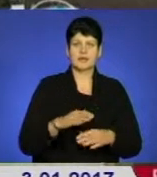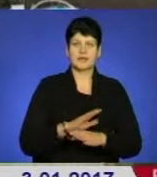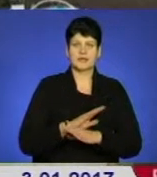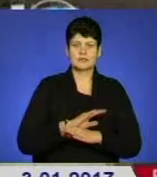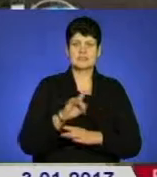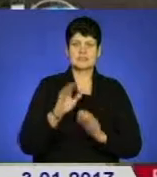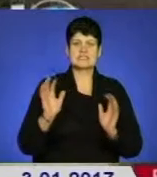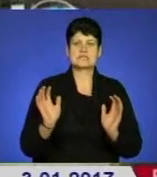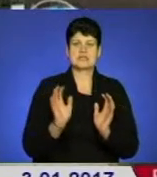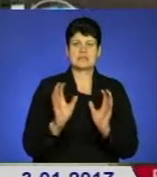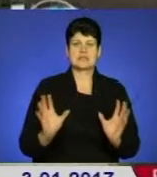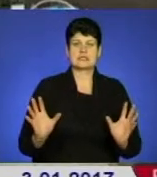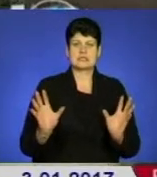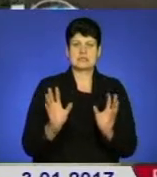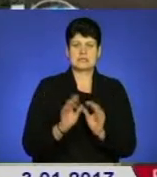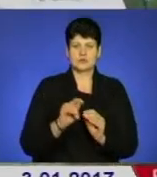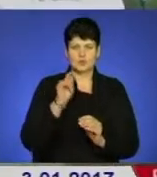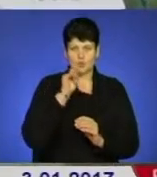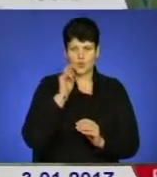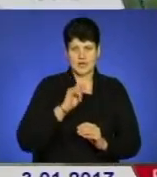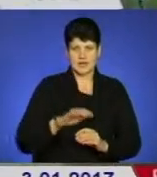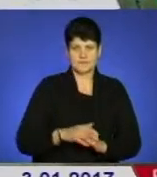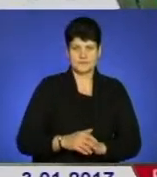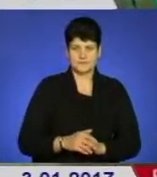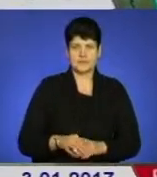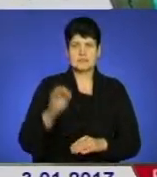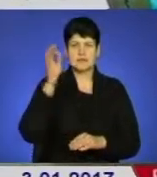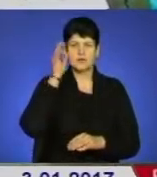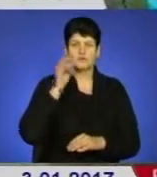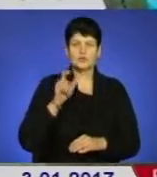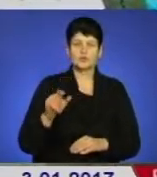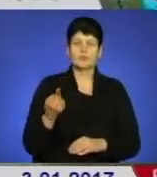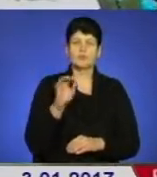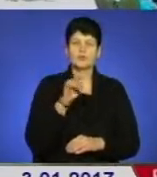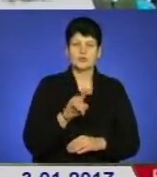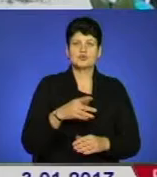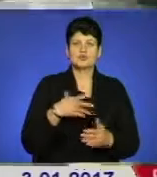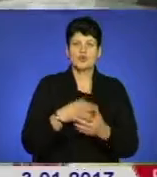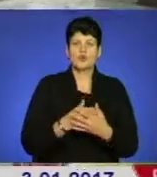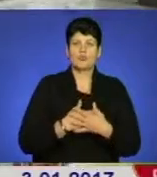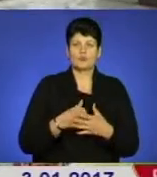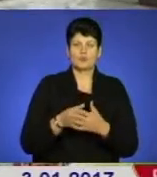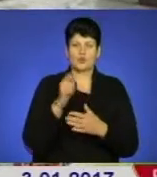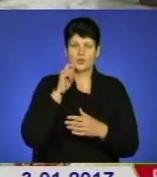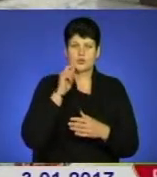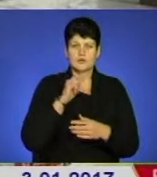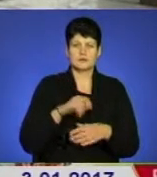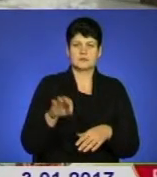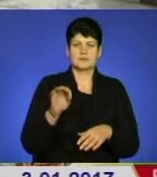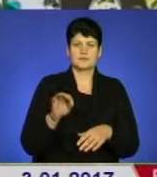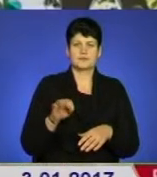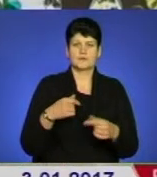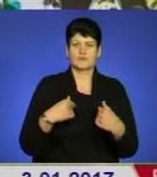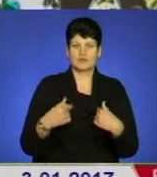за збереження цілісності України. Згадували люди і про те, що через свою любов до України потерпіли і рідні Степана